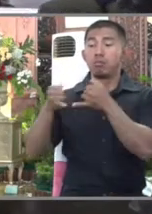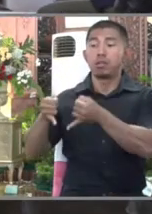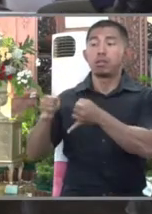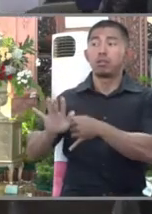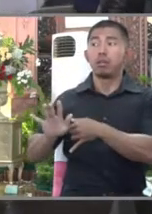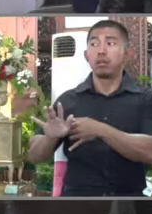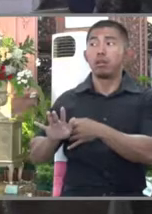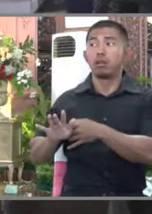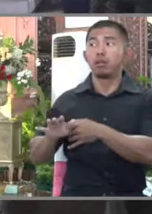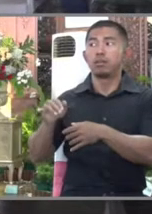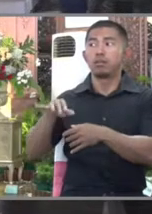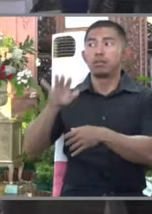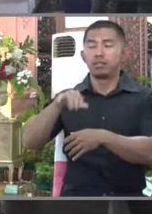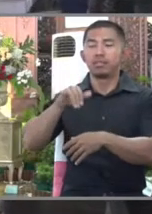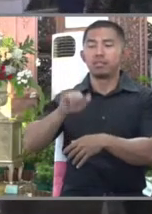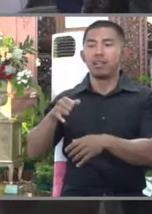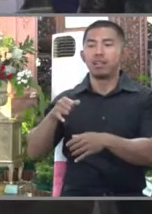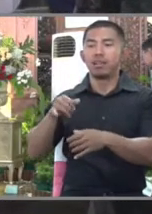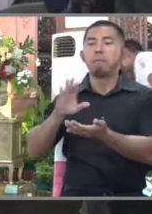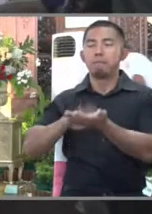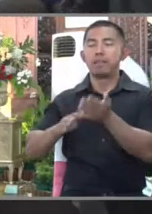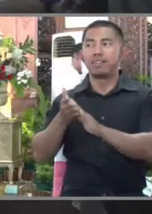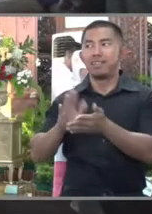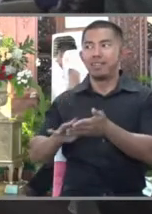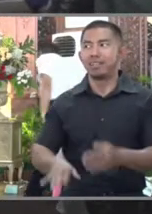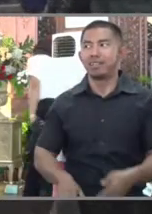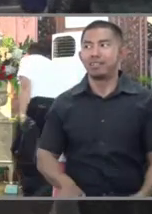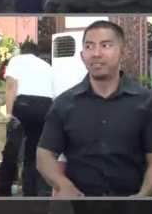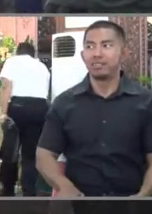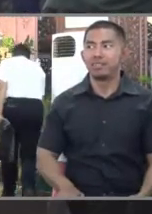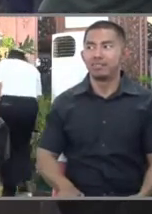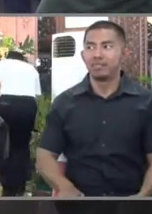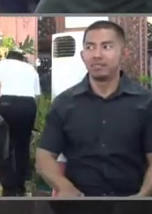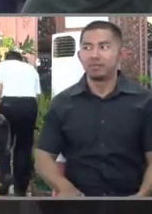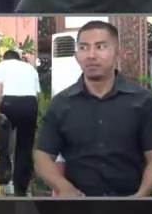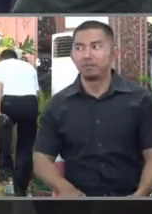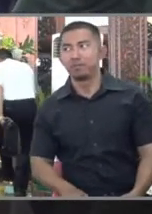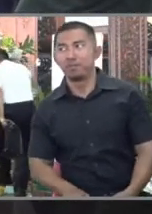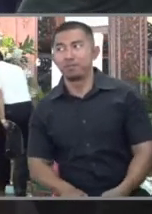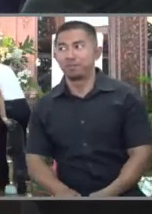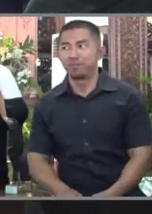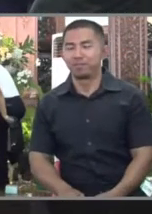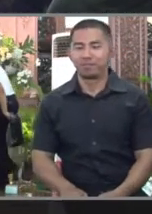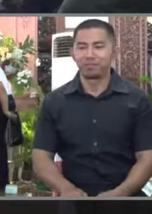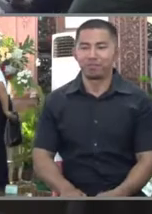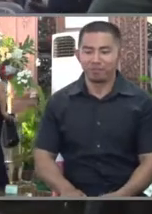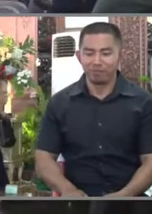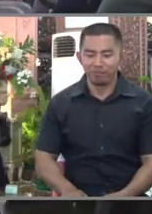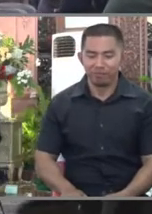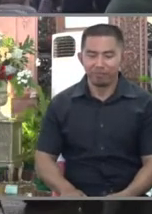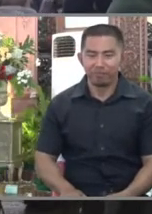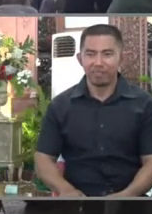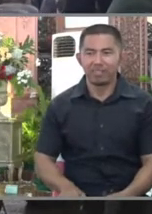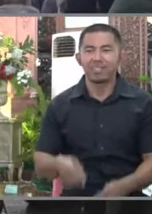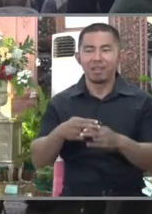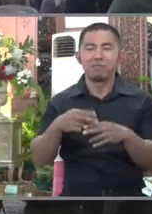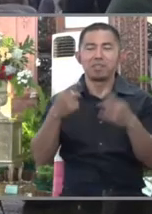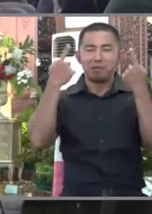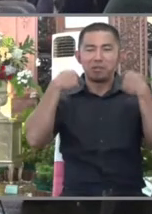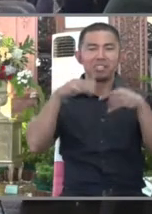enggak? Pernah, Pak. Oke, jadi adil ya. Ya. Sesuk meneh aja ndak kualat. Ya, oke. Namanya manusia, Pak.